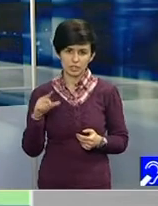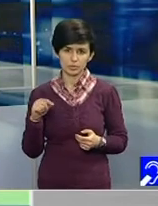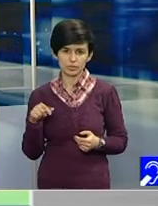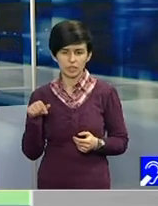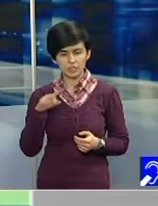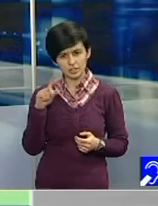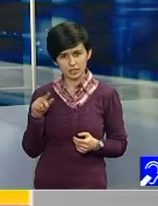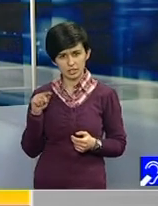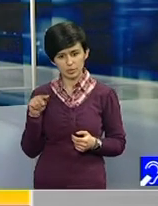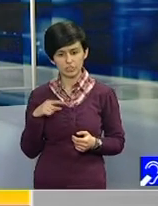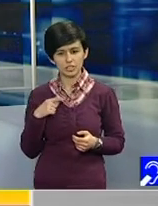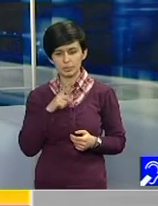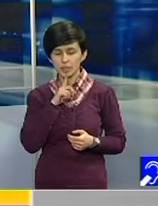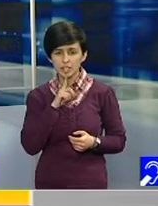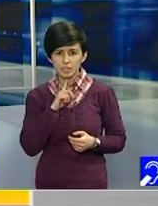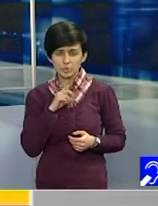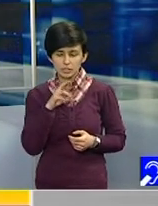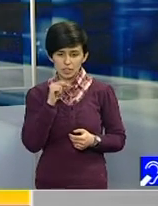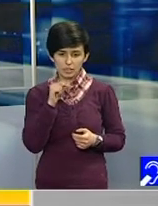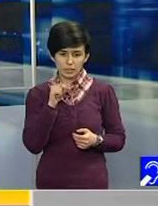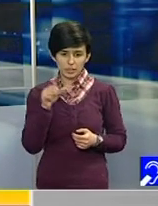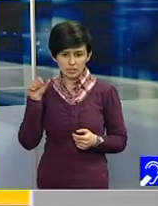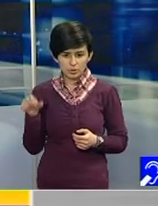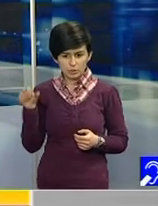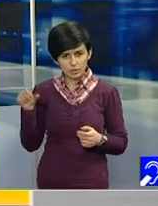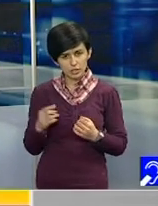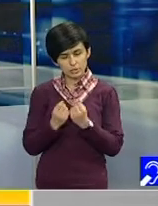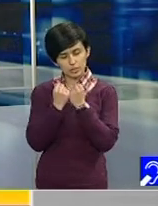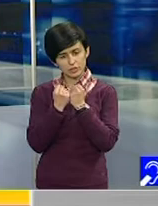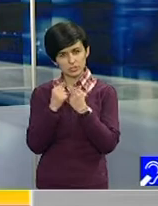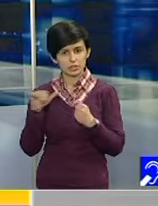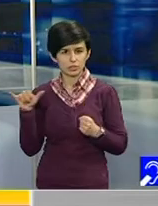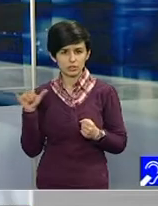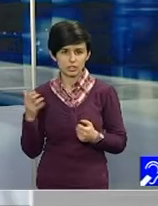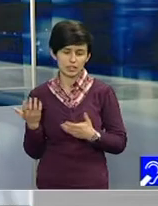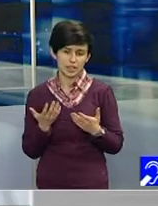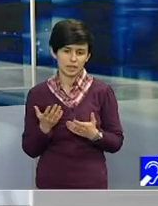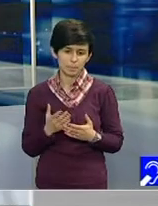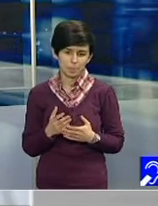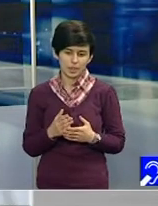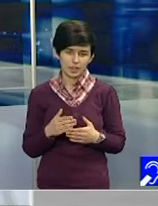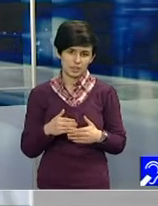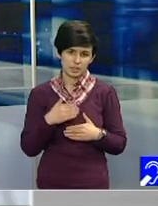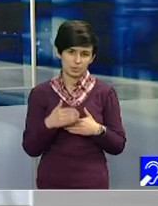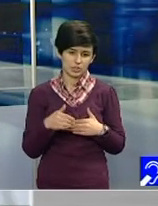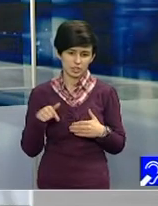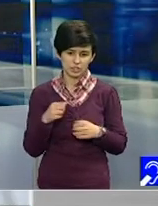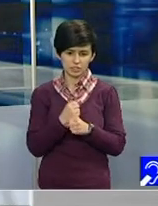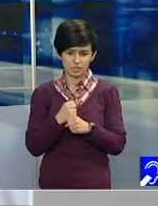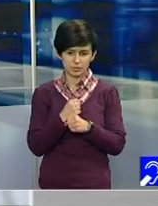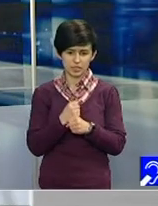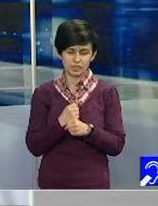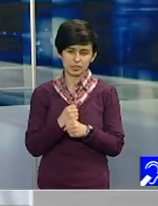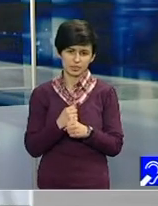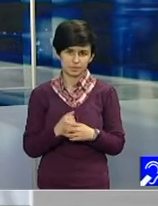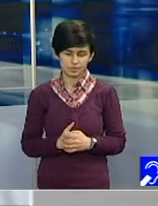cu un supraviețuitor, cineva care a trecut deja prin această experiență, decât, să zicem, cu doctorii sau cu asistentele. Și care